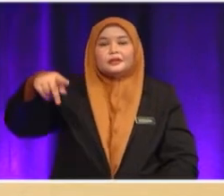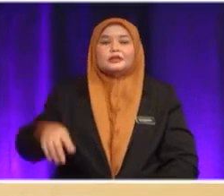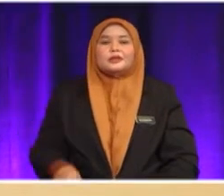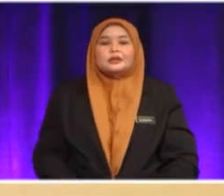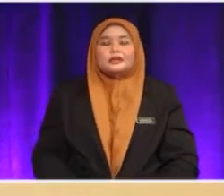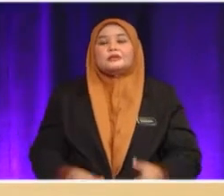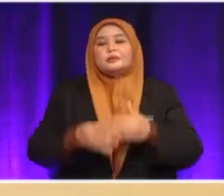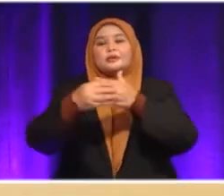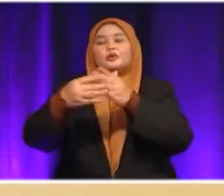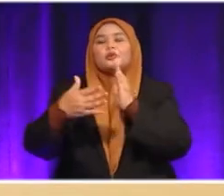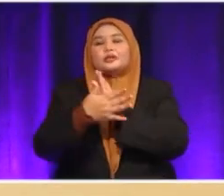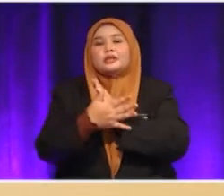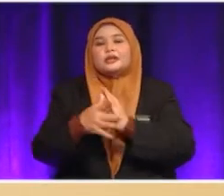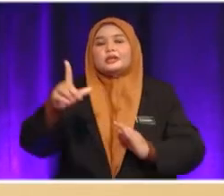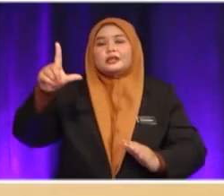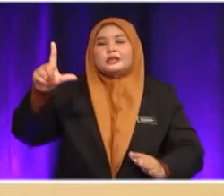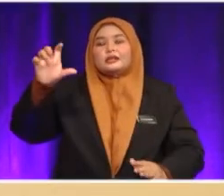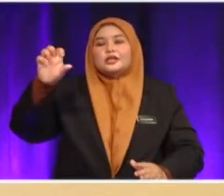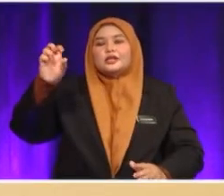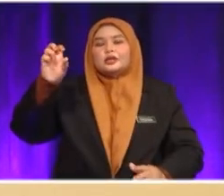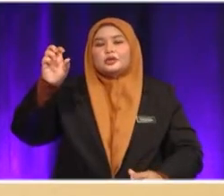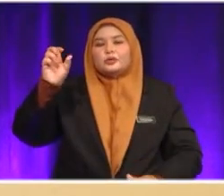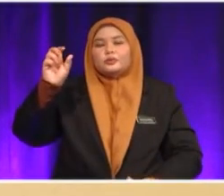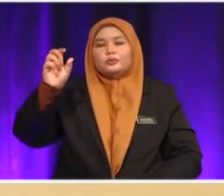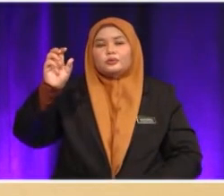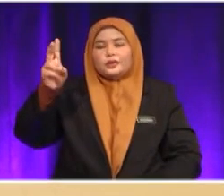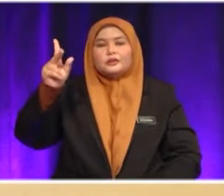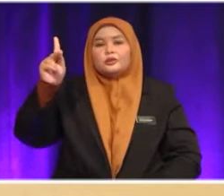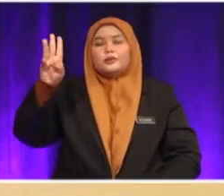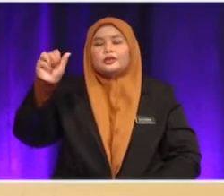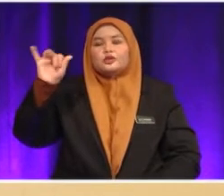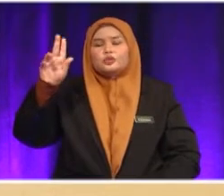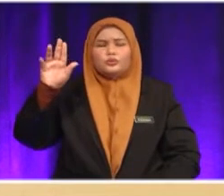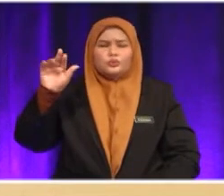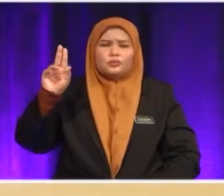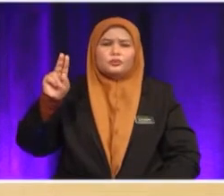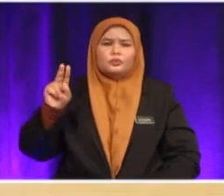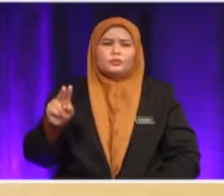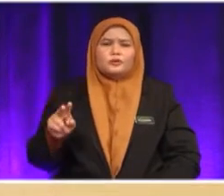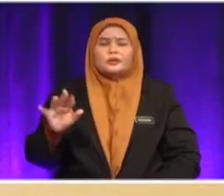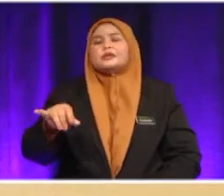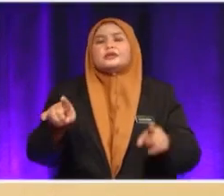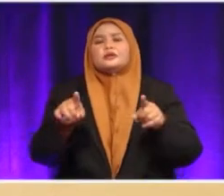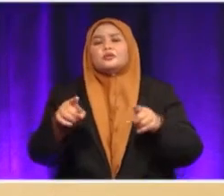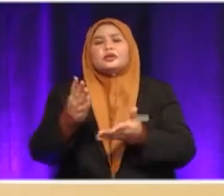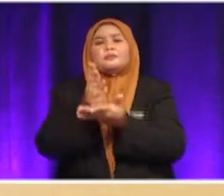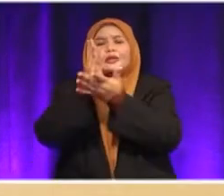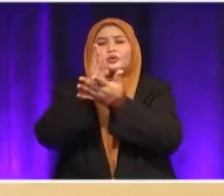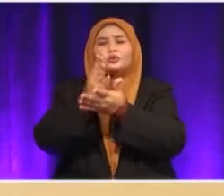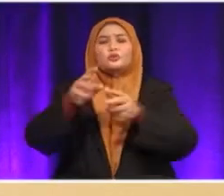Lee manakala golongan pedagang dan industri juga menyokong untuk apa Karena untuk membantu